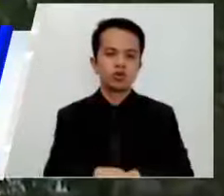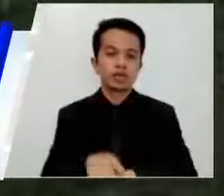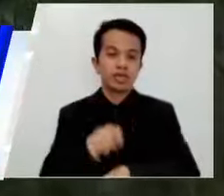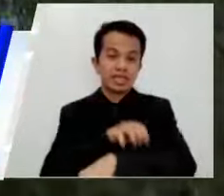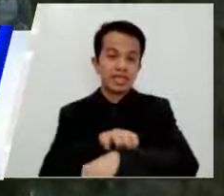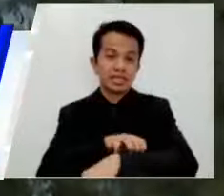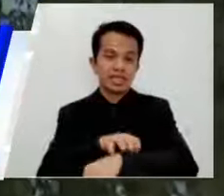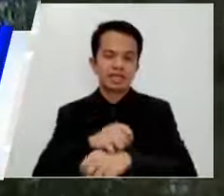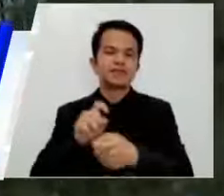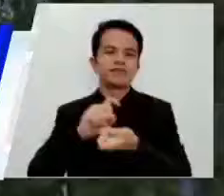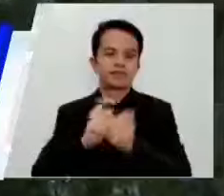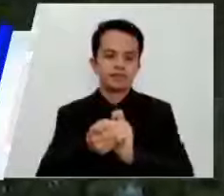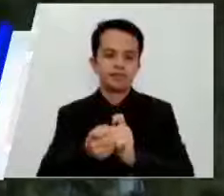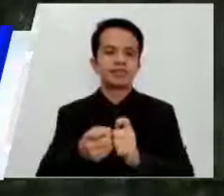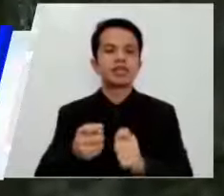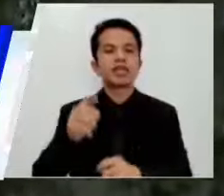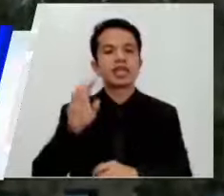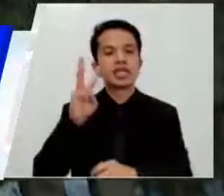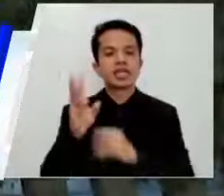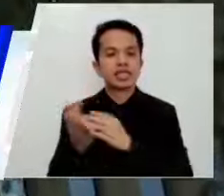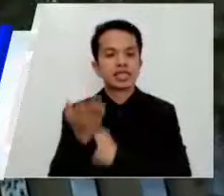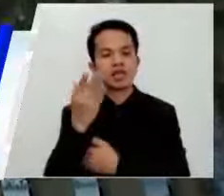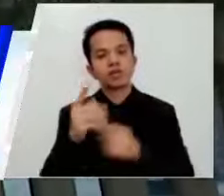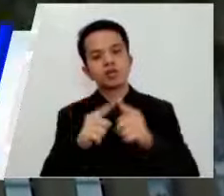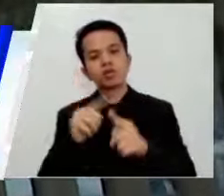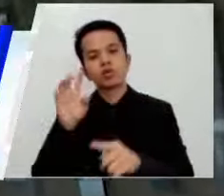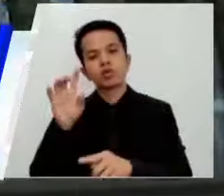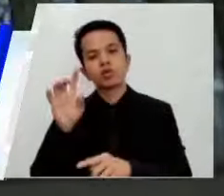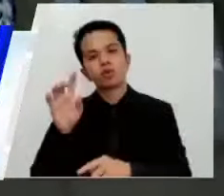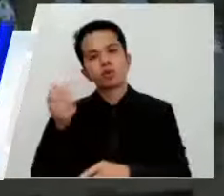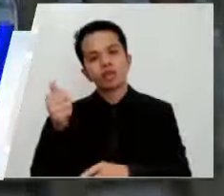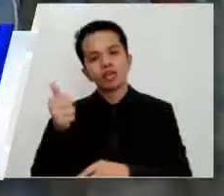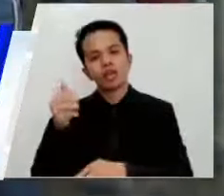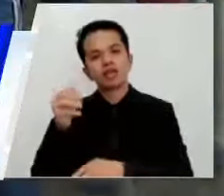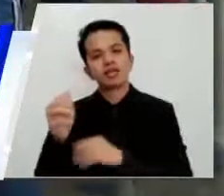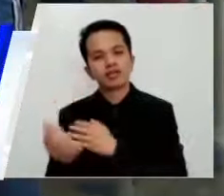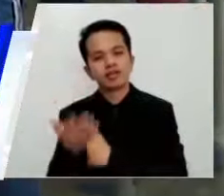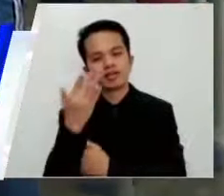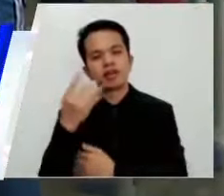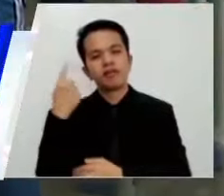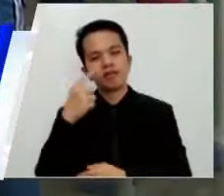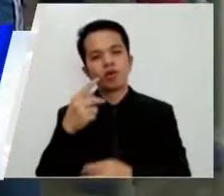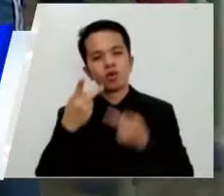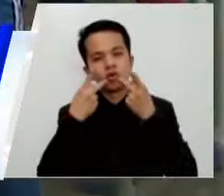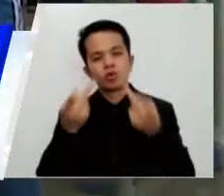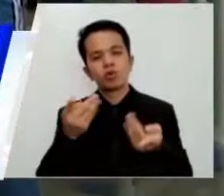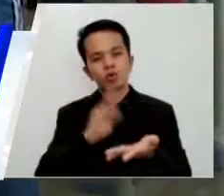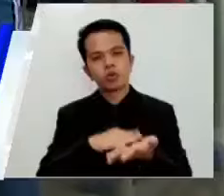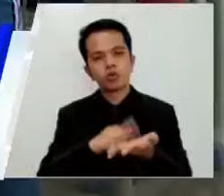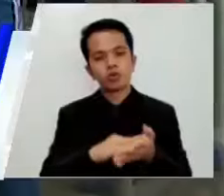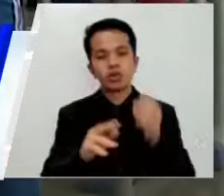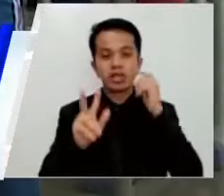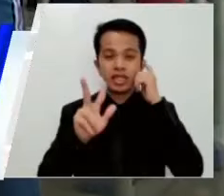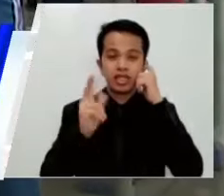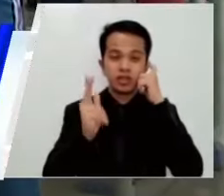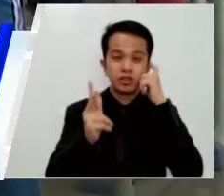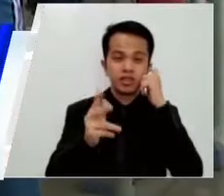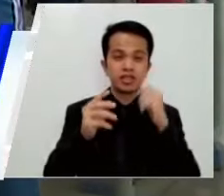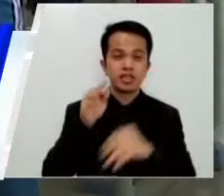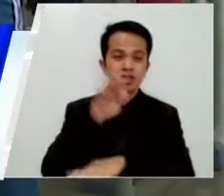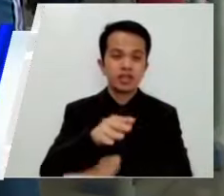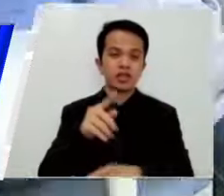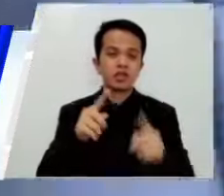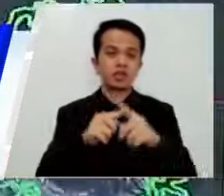rin sa 6 a.m. to 10 a.m. ang pang-umagang klase sa public schools. 3:30 p.m. to 7:30 p.m. naman